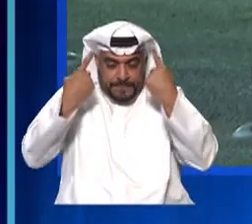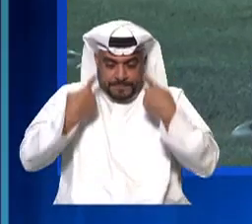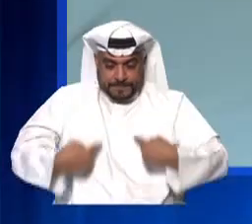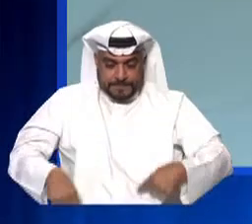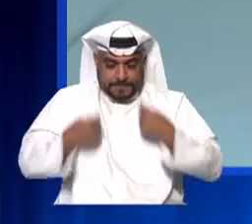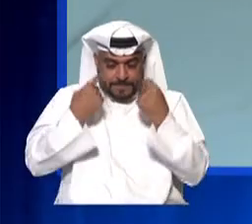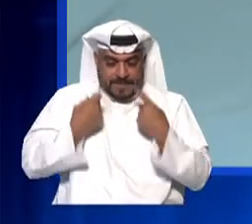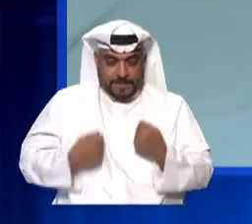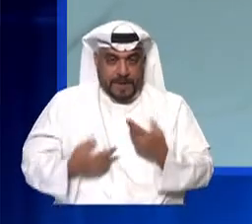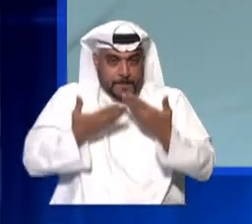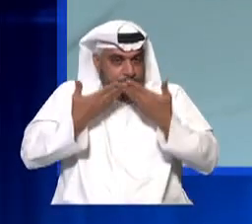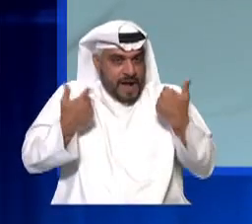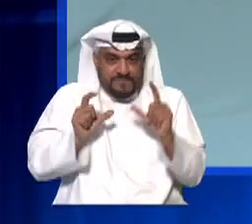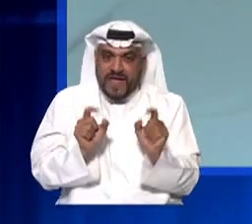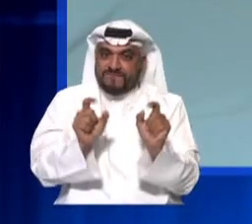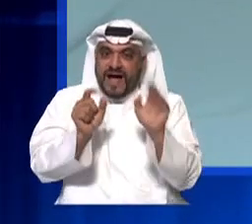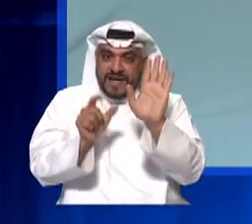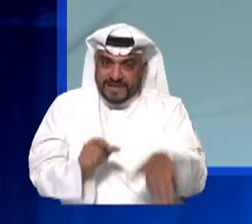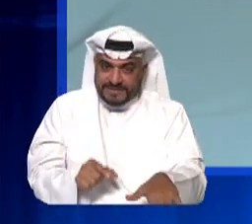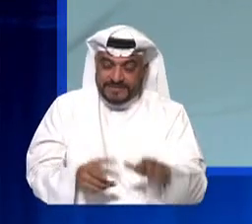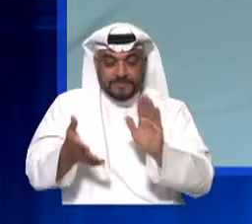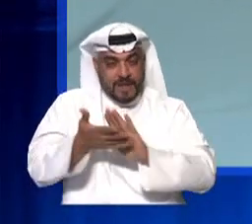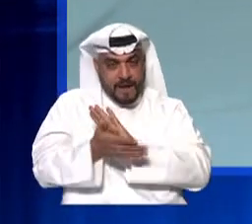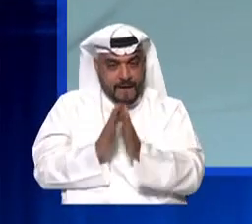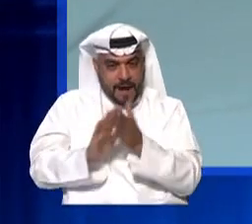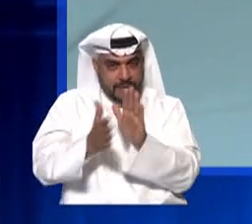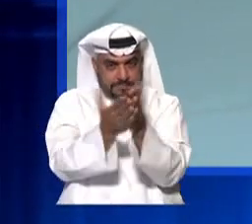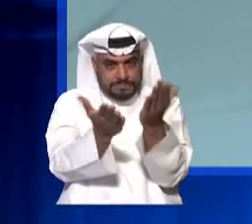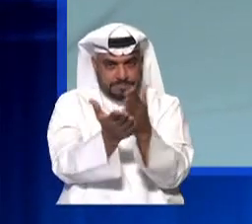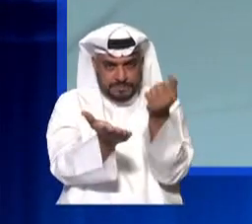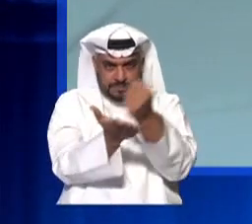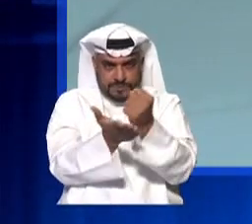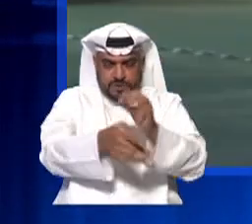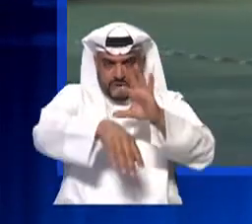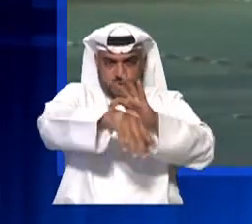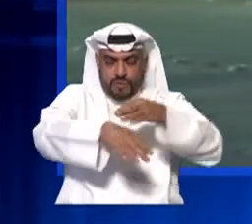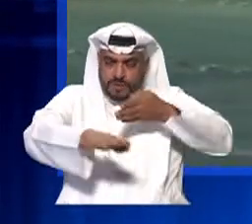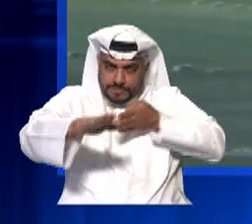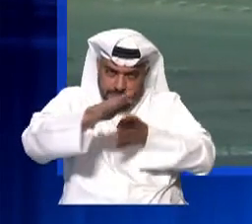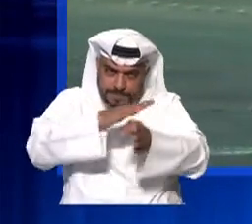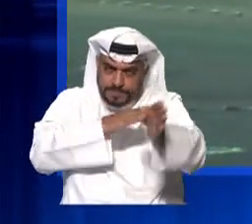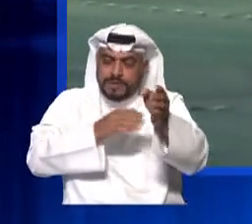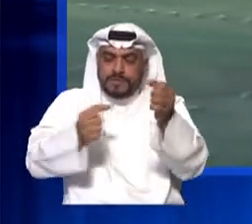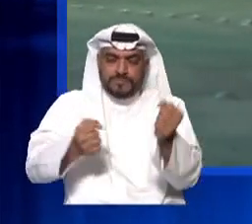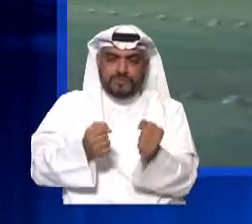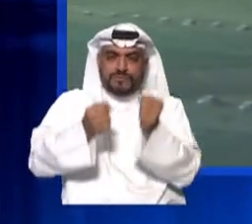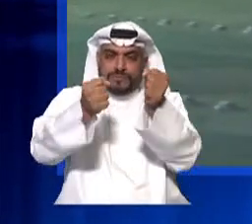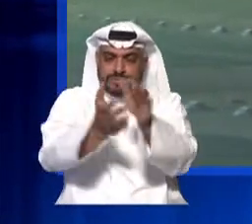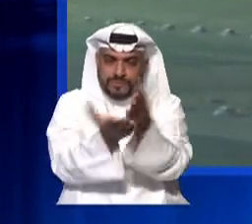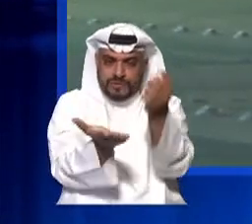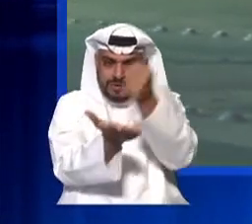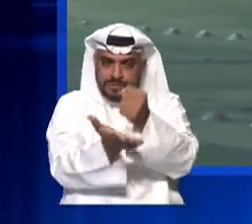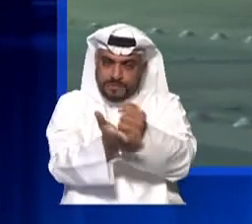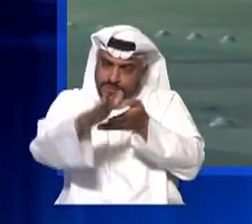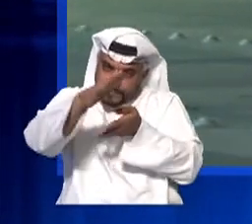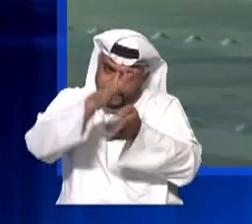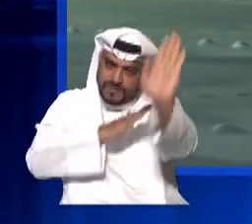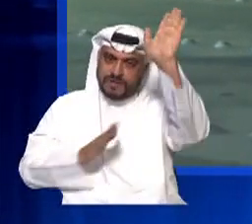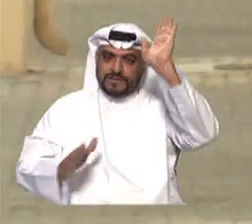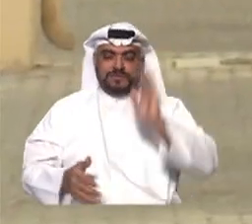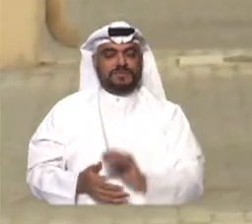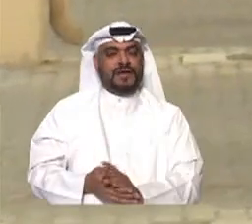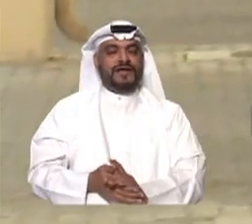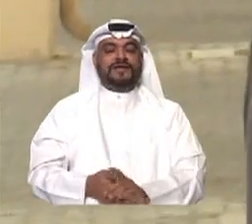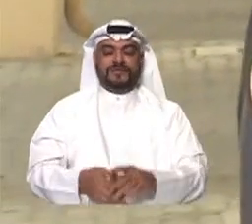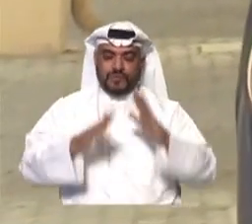كورونا، ومن ثم يتم إنهاء إجراءات وزارة الصحة والتوجه إلى كمان الجوازات للسماح لهم بالدخول. العقيد عبد